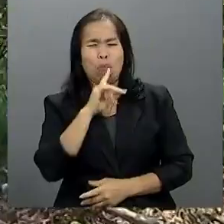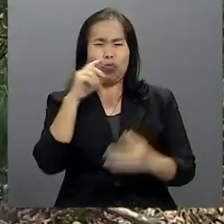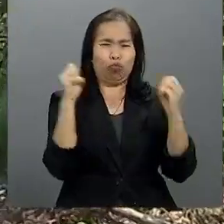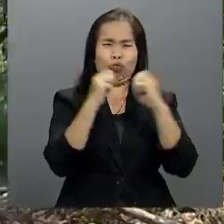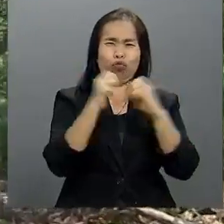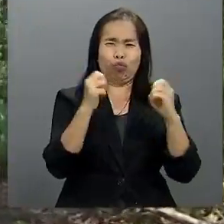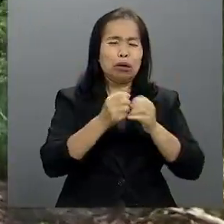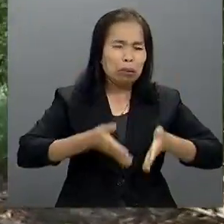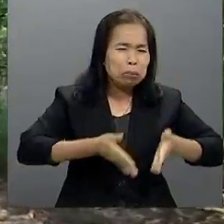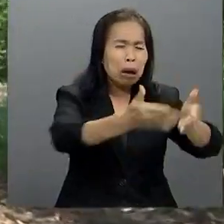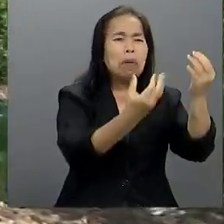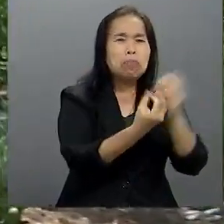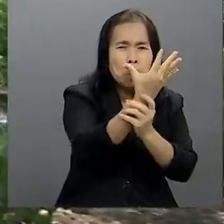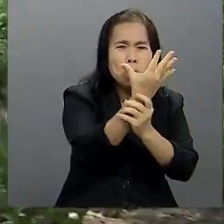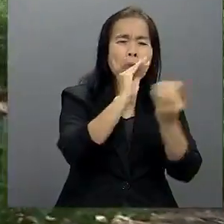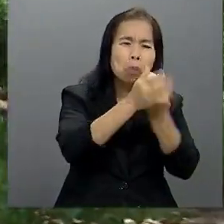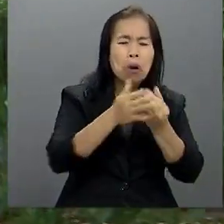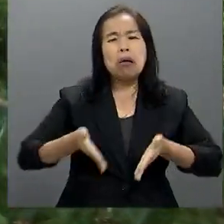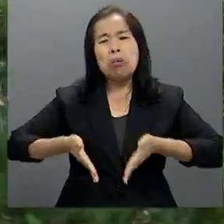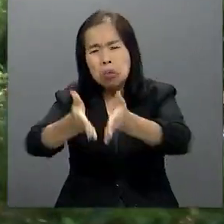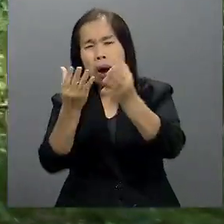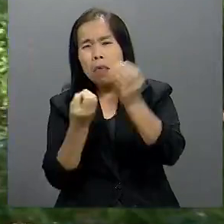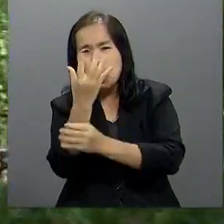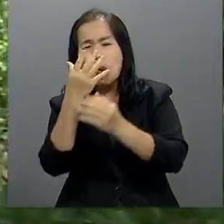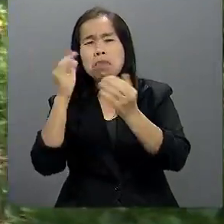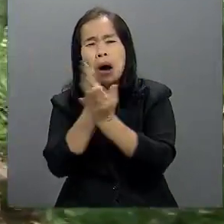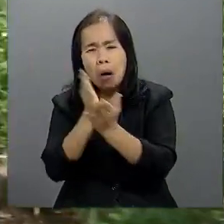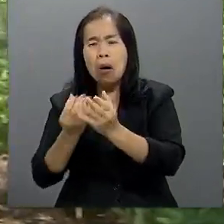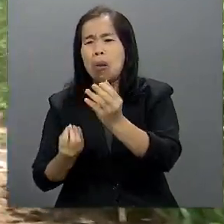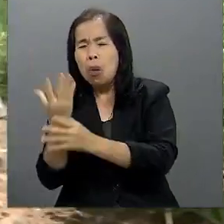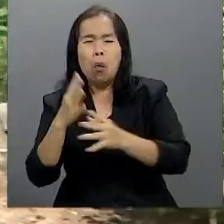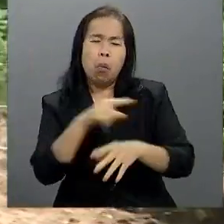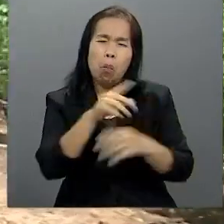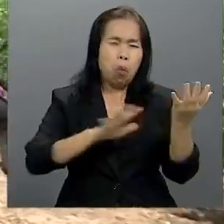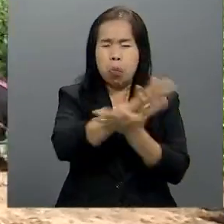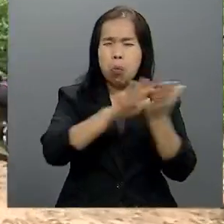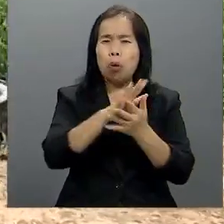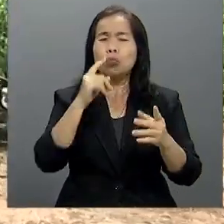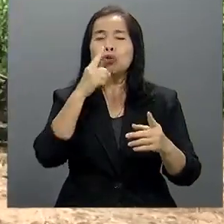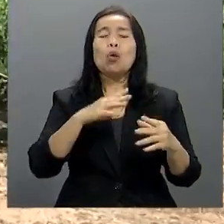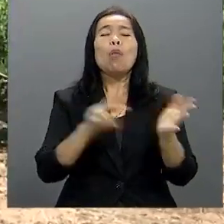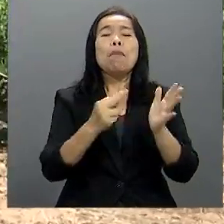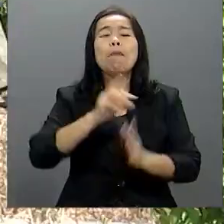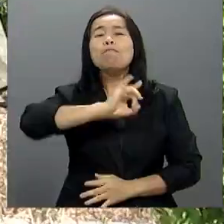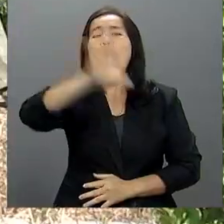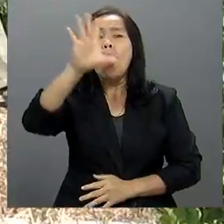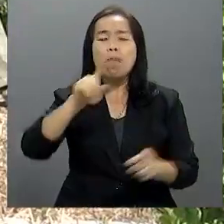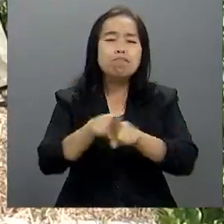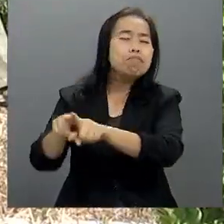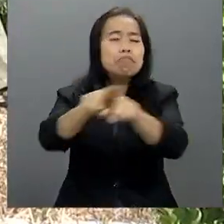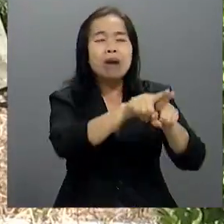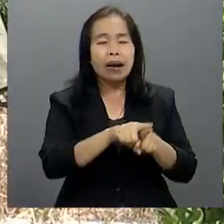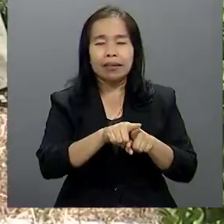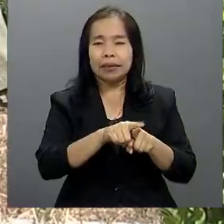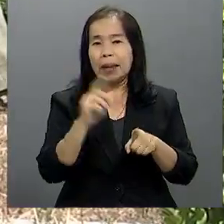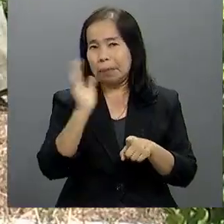ากเพราะฉะนั้นเราก็เลยต้องมาขยายความให้รู้จักว่าคำว่าเกษตรผสมผสานเนี่ยมันเป็นการลดพื้นที่การทำกินลงแล้วก็